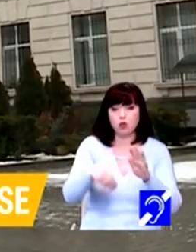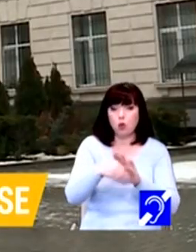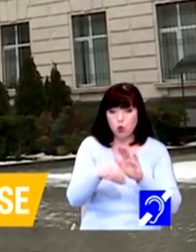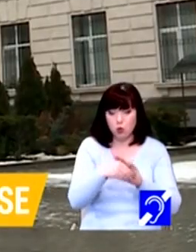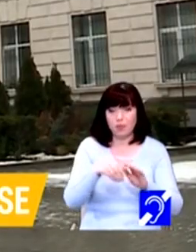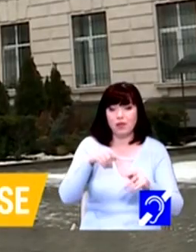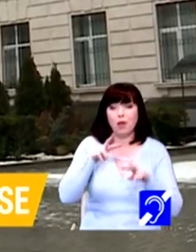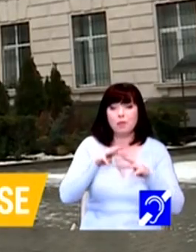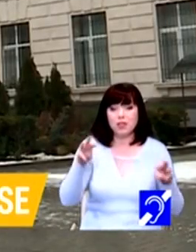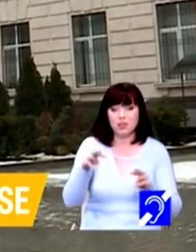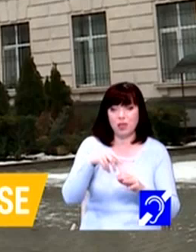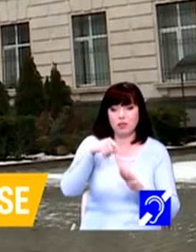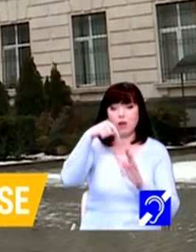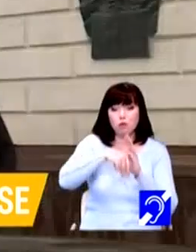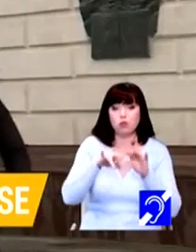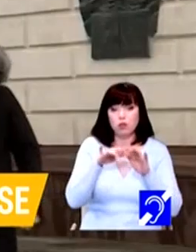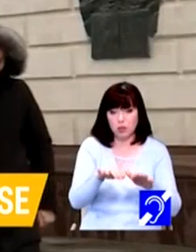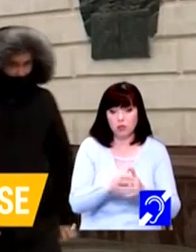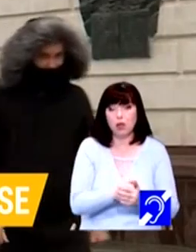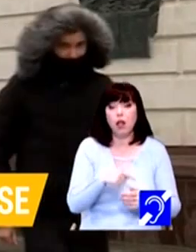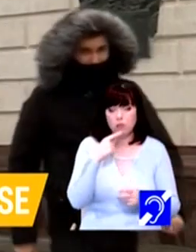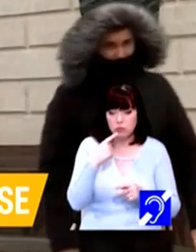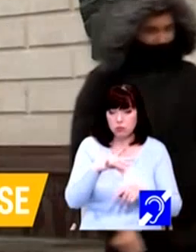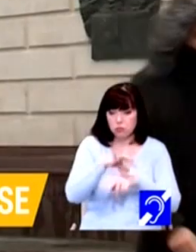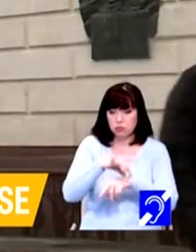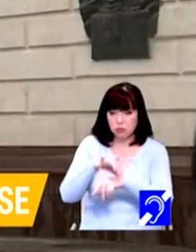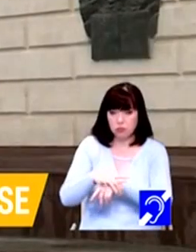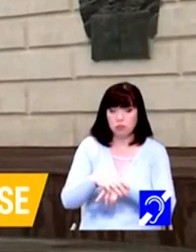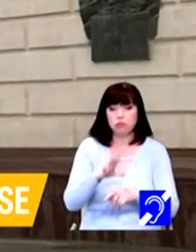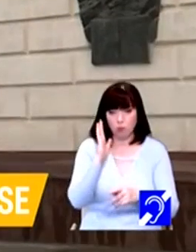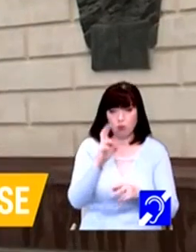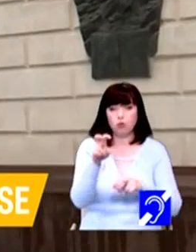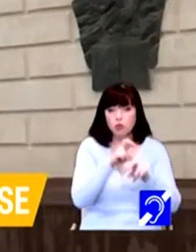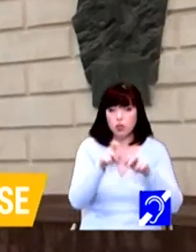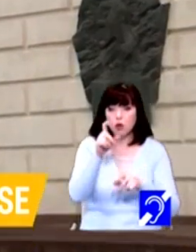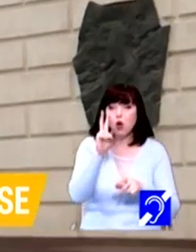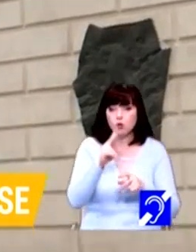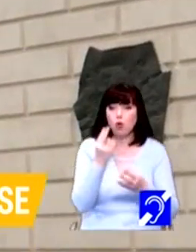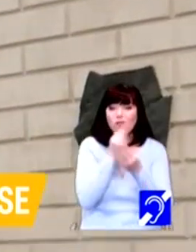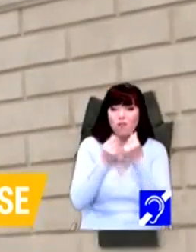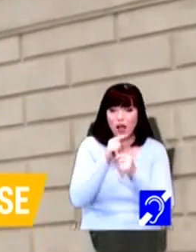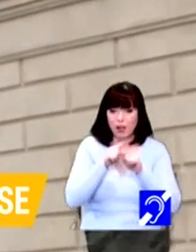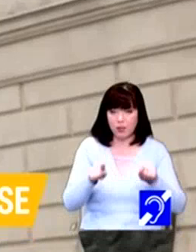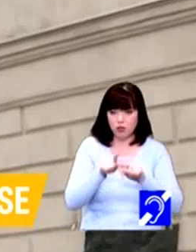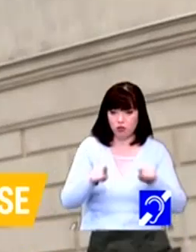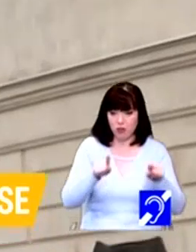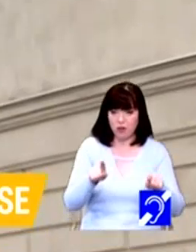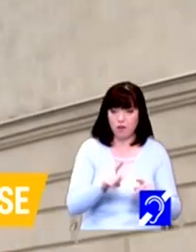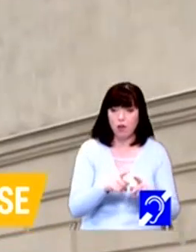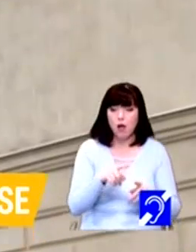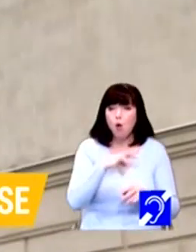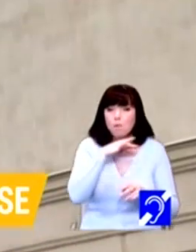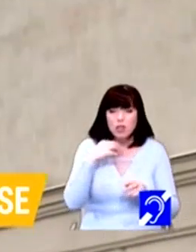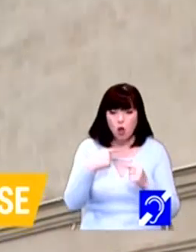MAI, investighează mai mulți suspecți care au difuzat informații false despre război în mod sistematic prin